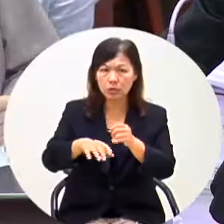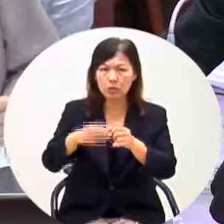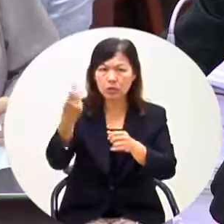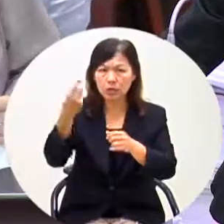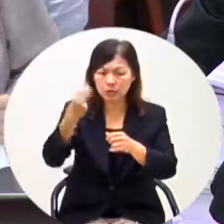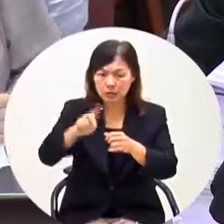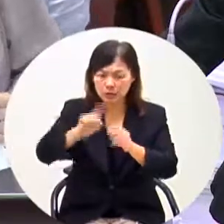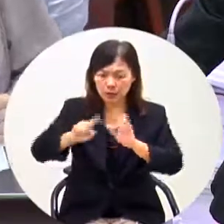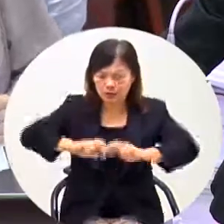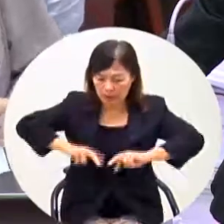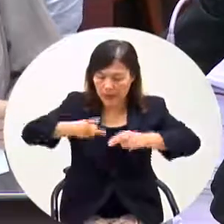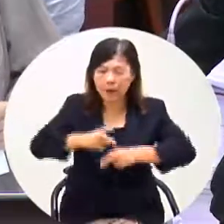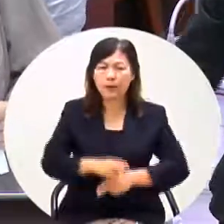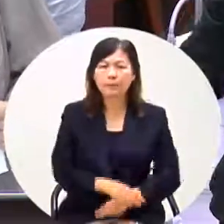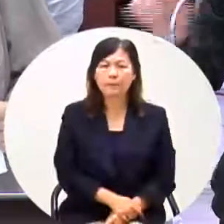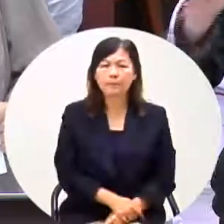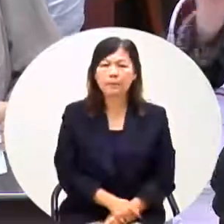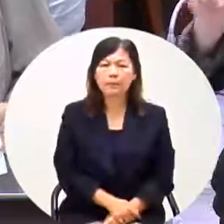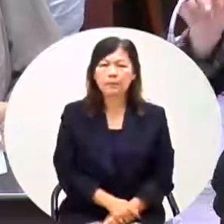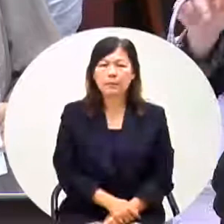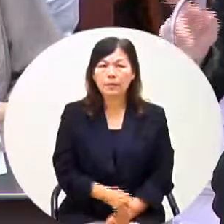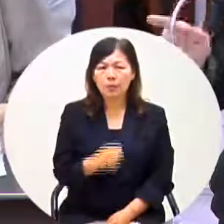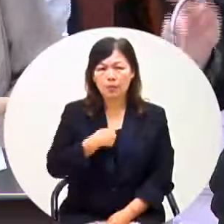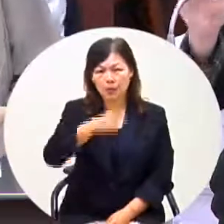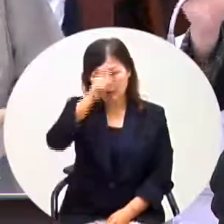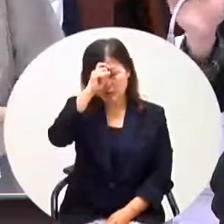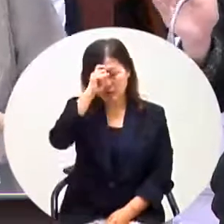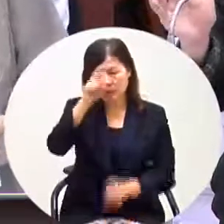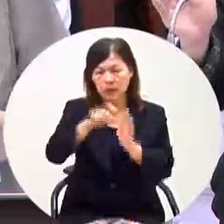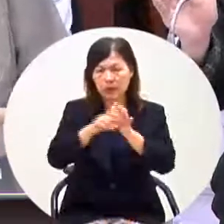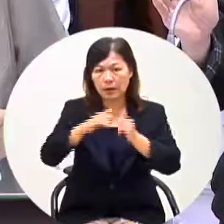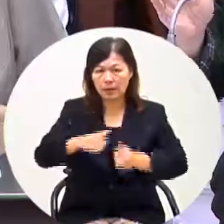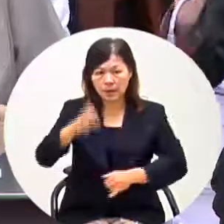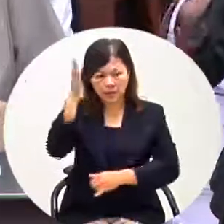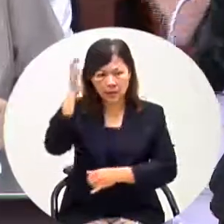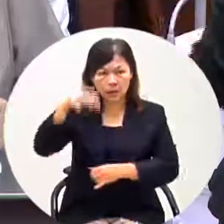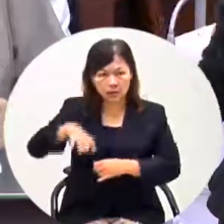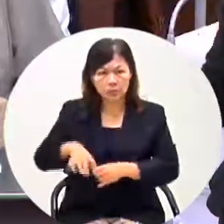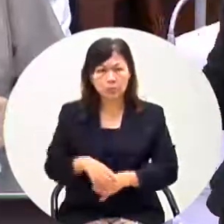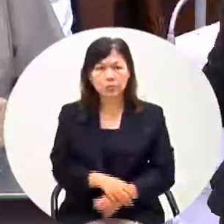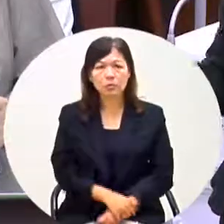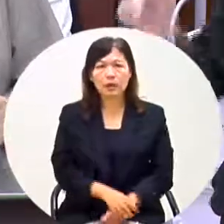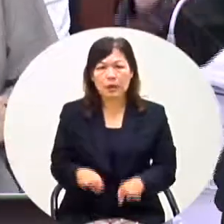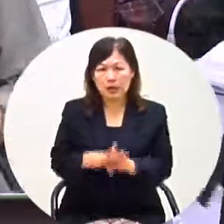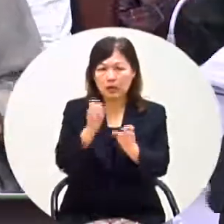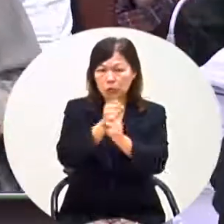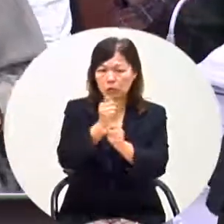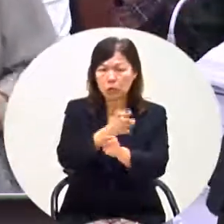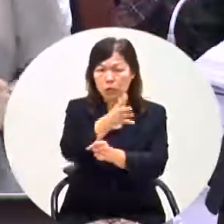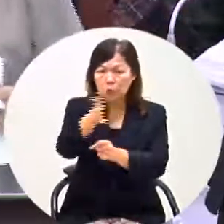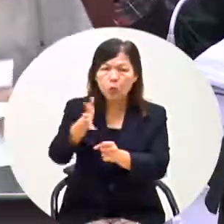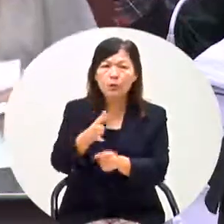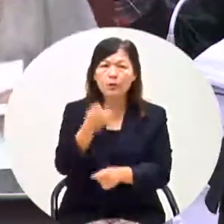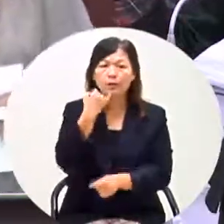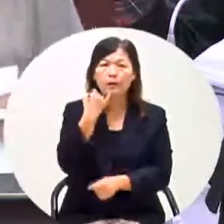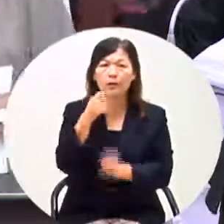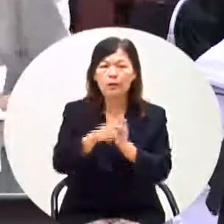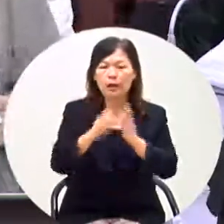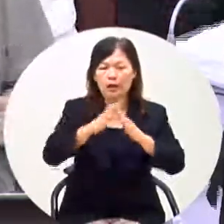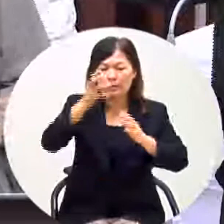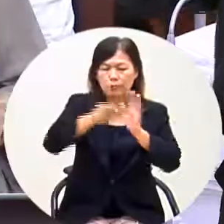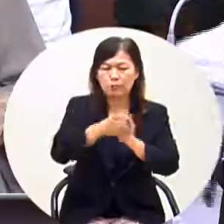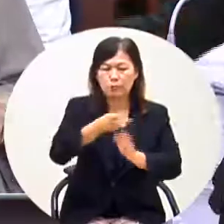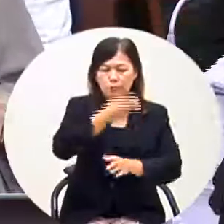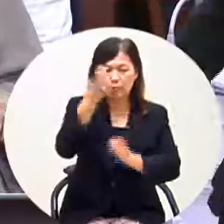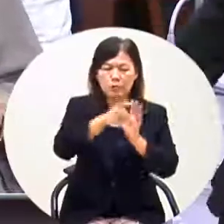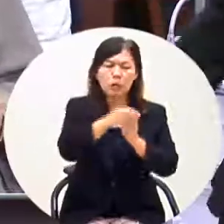我也希望我们民政局去进行了解。 我有发现、哦、你想做的事情有